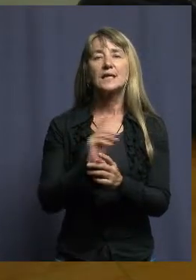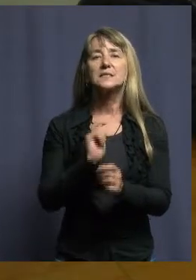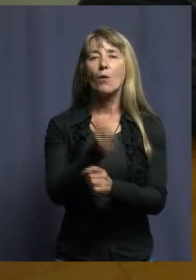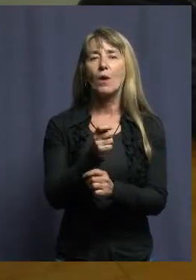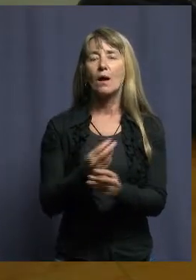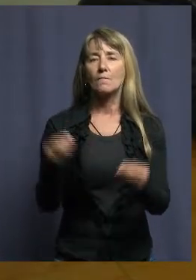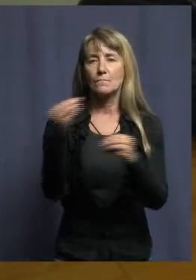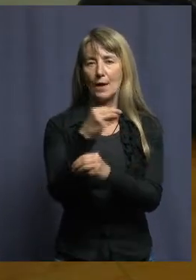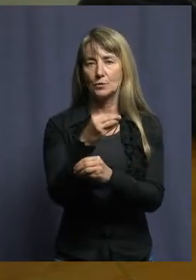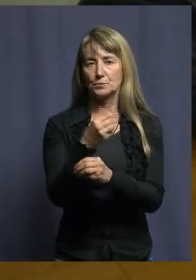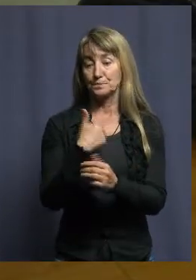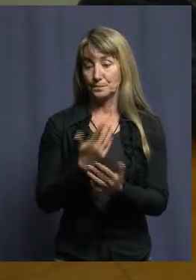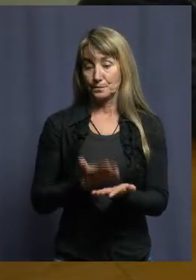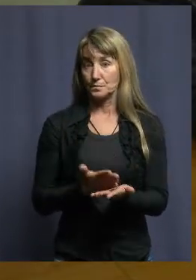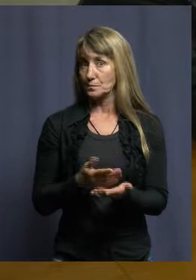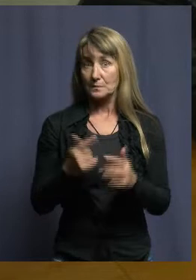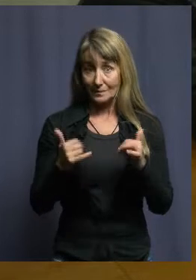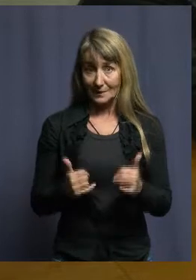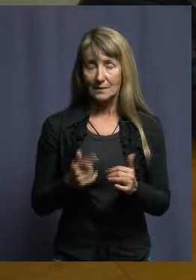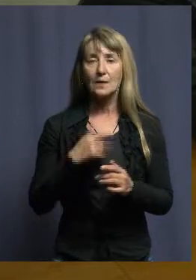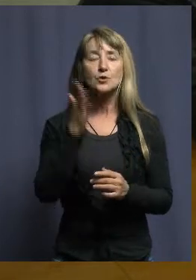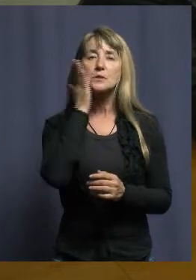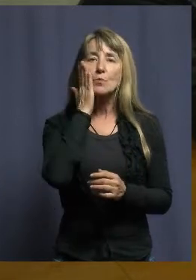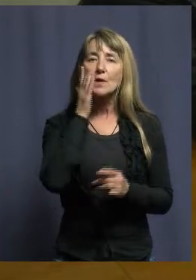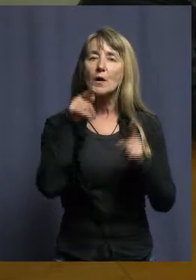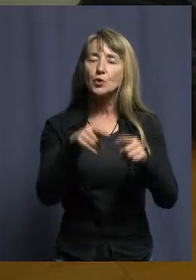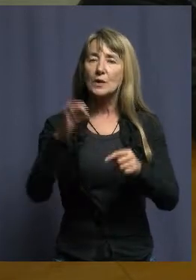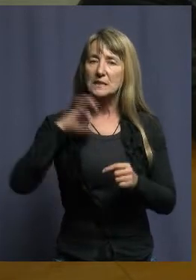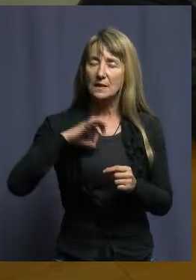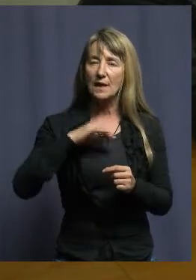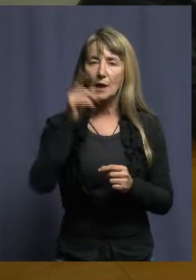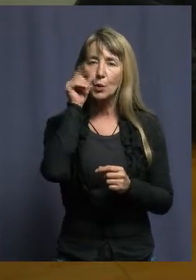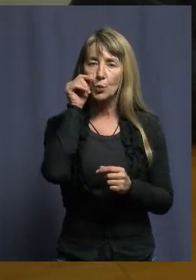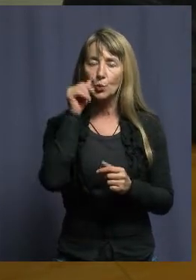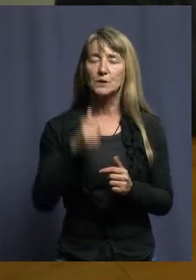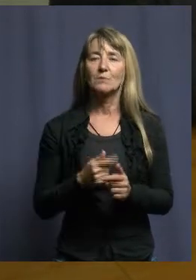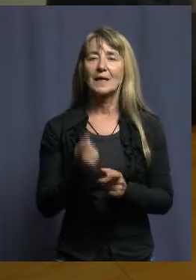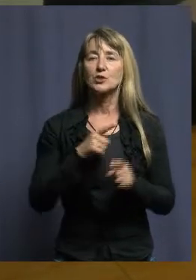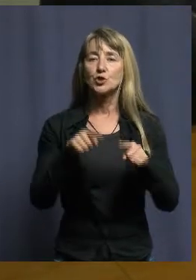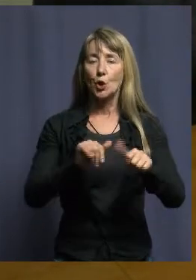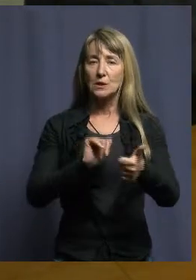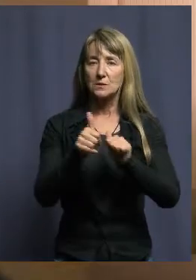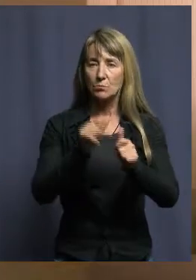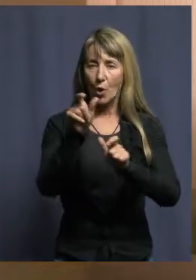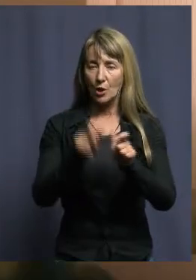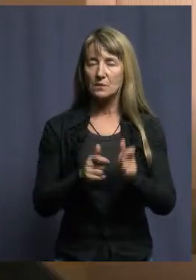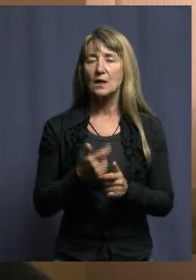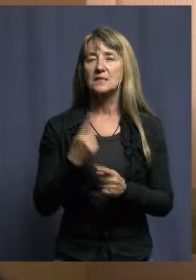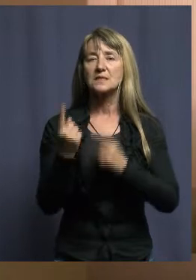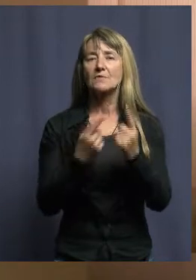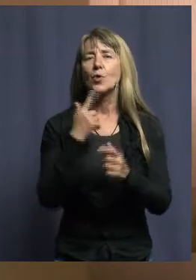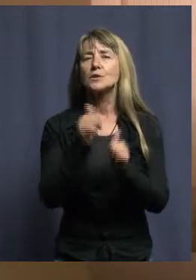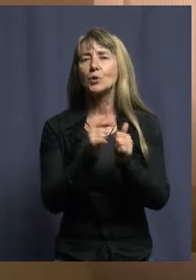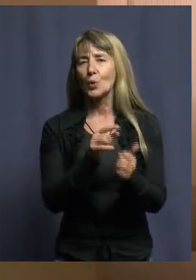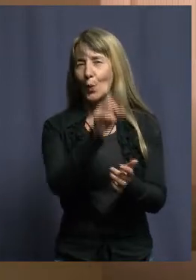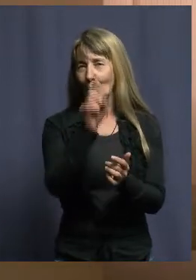ulaganjima većim nego što imate sada, nego sa poveravanjem tog zadatka ljudima iz tog sporta, dakle, zavisno koji je sport